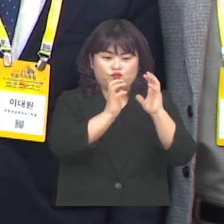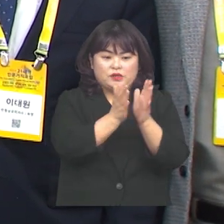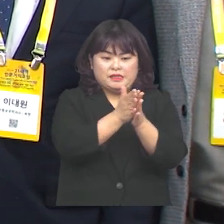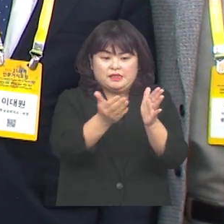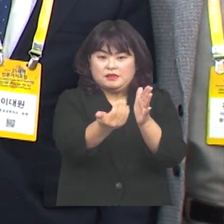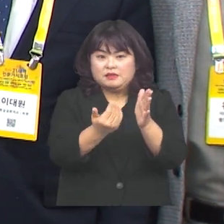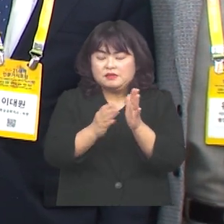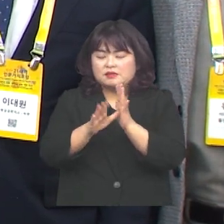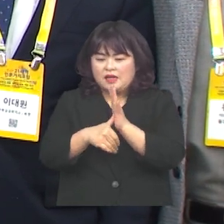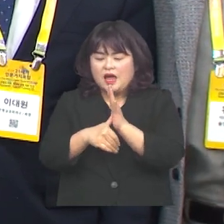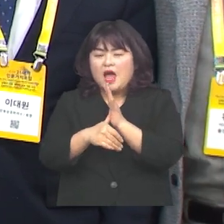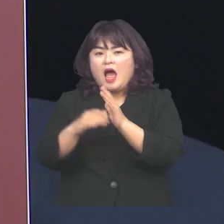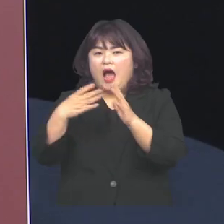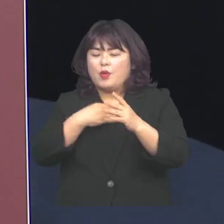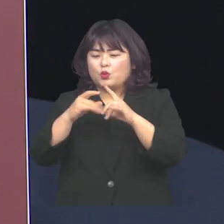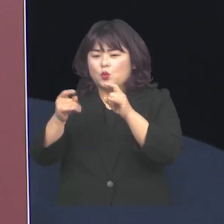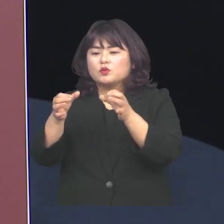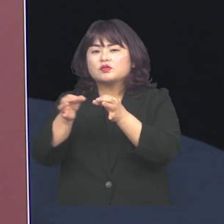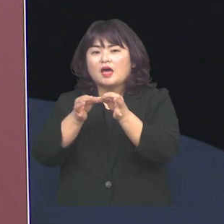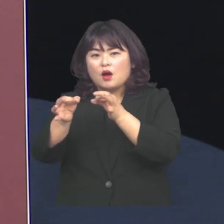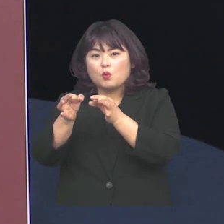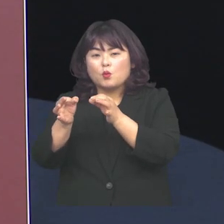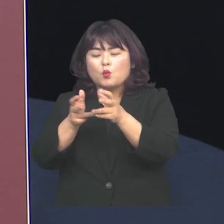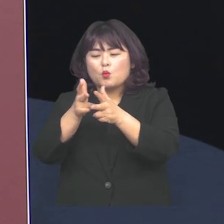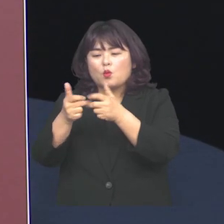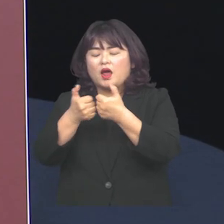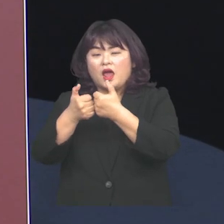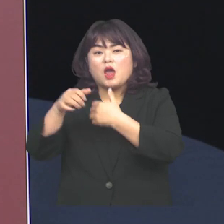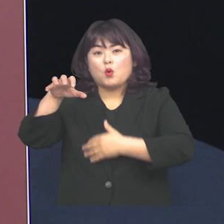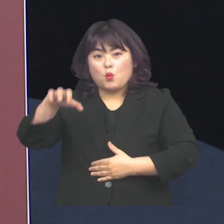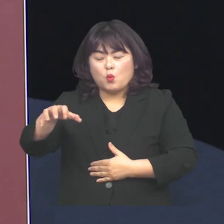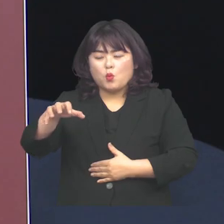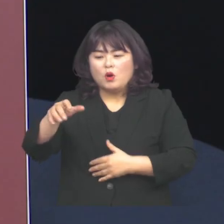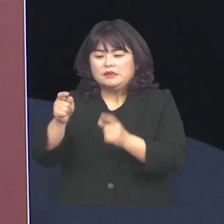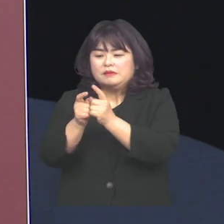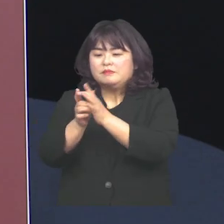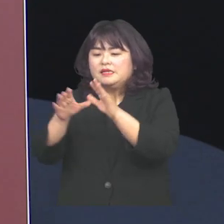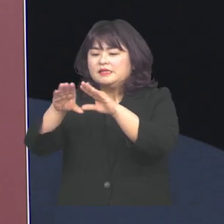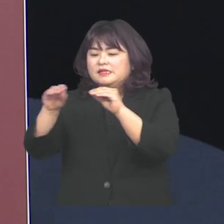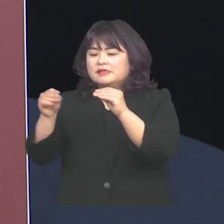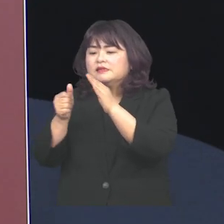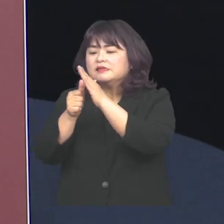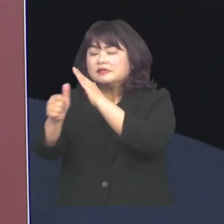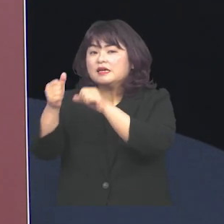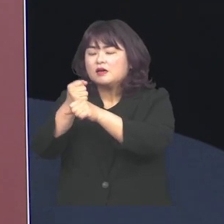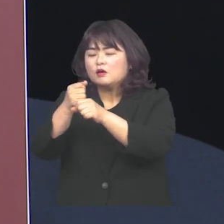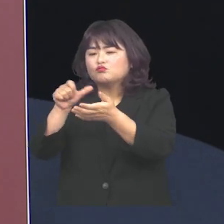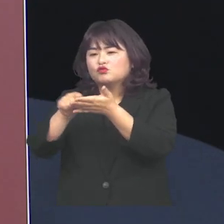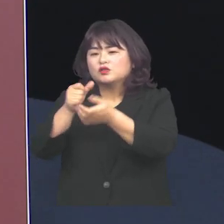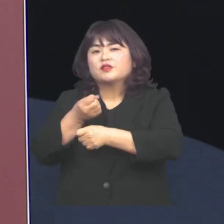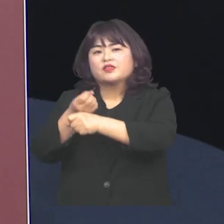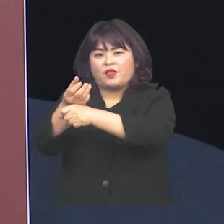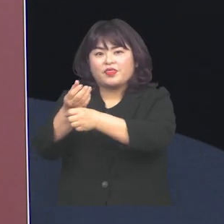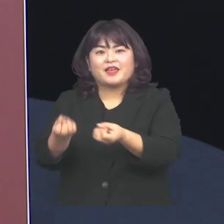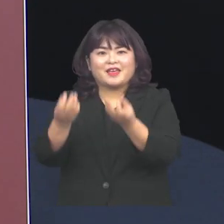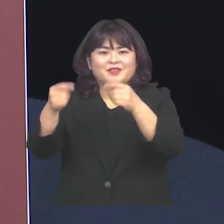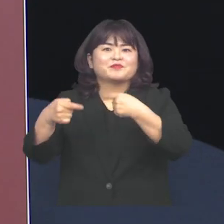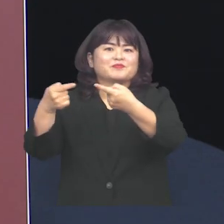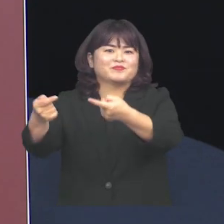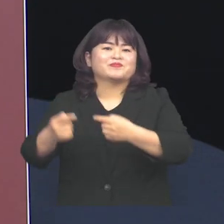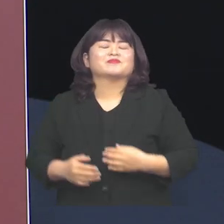총회에 앞서 같은 날 안동에서 진행된 용인상공회의소의 자매도시 방문 기념 이웃 돕기 물품